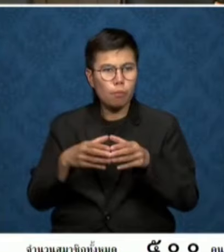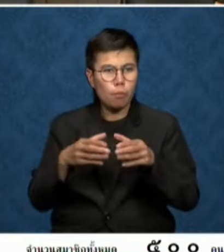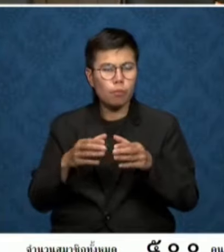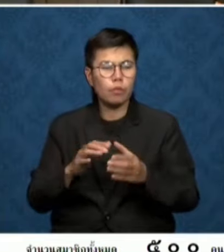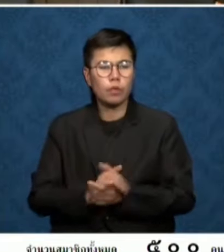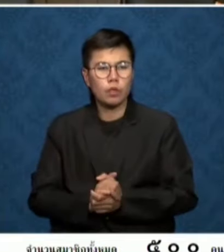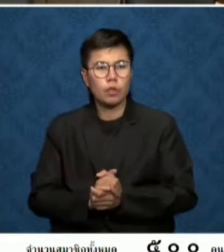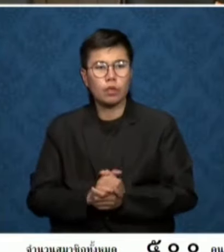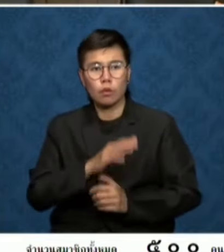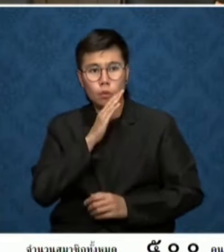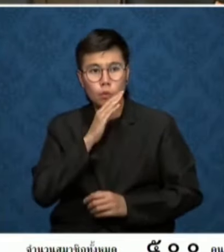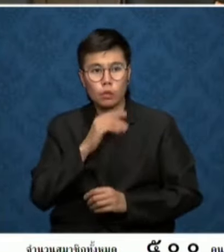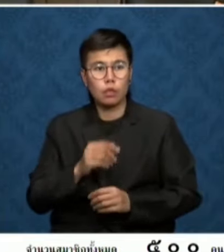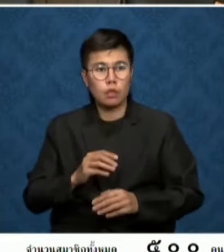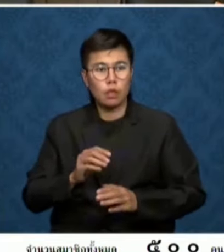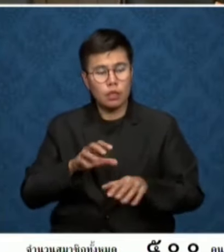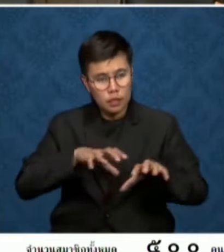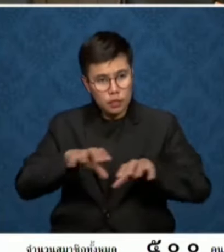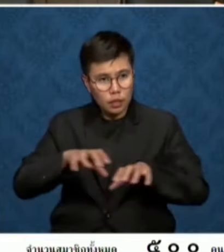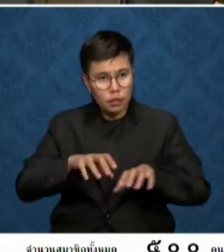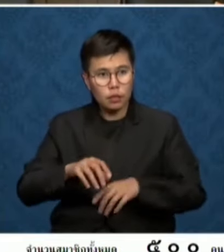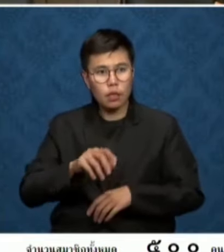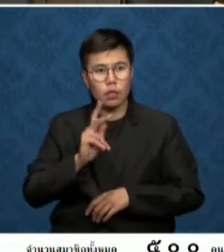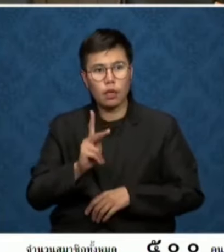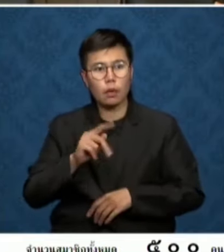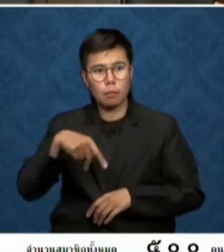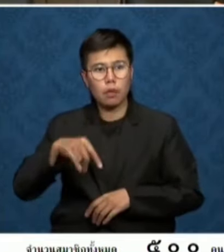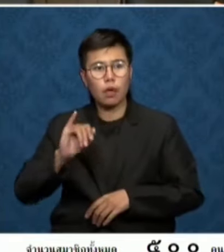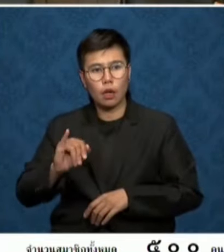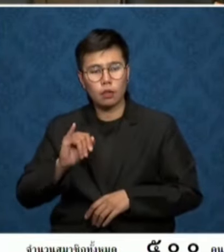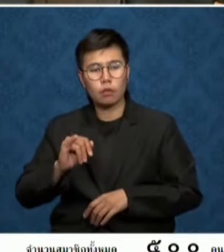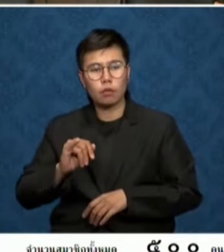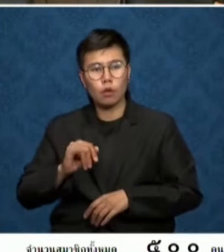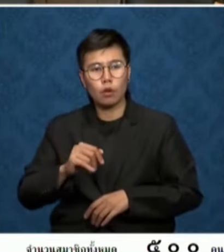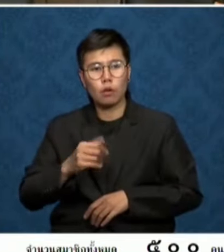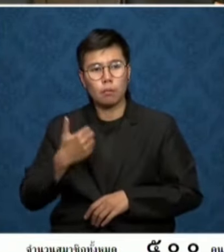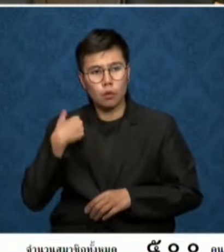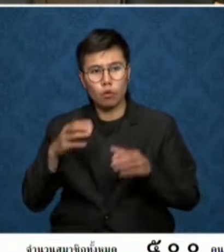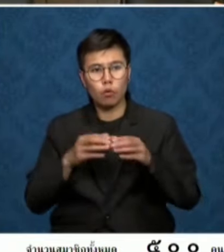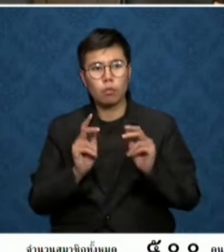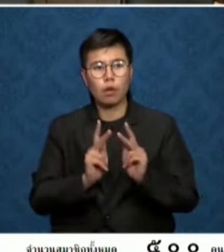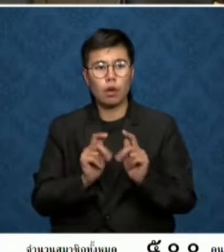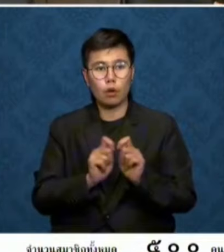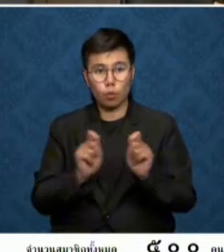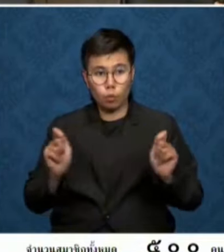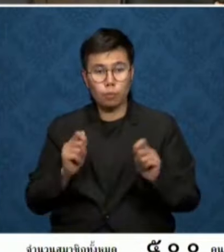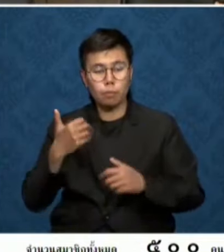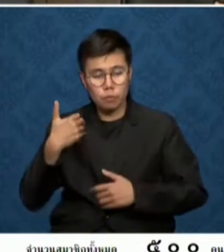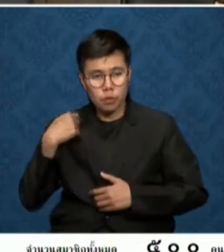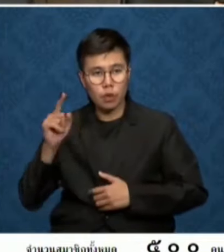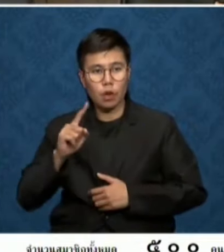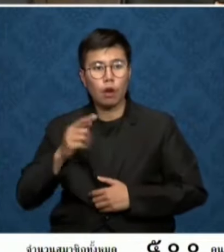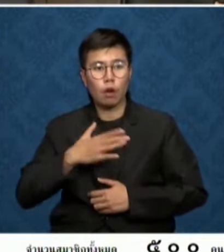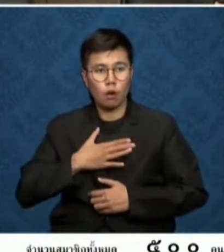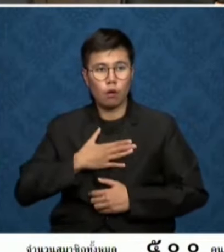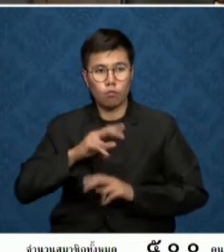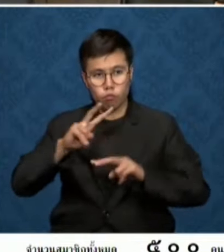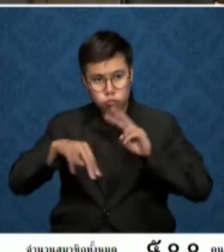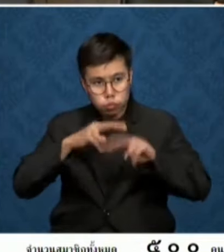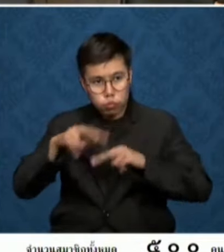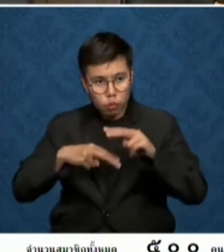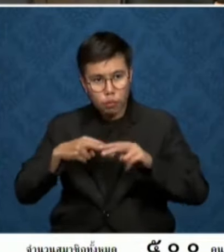ให้กับ Executive จริงๆเนี่ยเวลาท่านจัด KPI คนจะมีการตรวจสอบครับคณะอนุได้มีคำชี้แจงชัดเจนครับว่าเราควรมีการตรวจสอบ